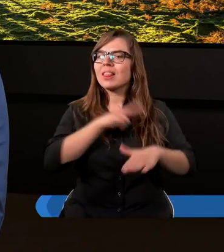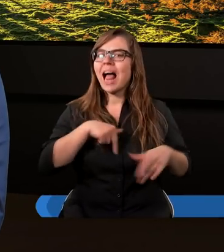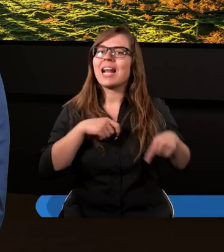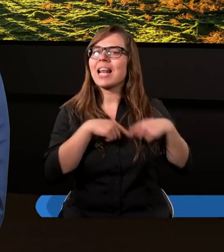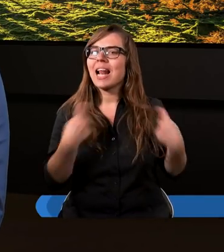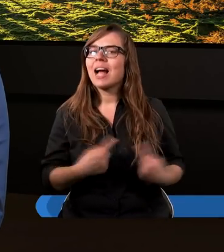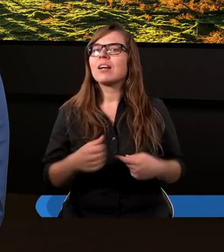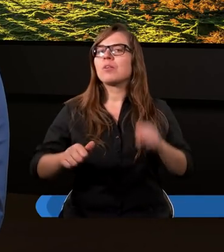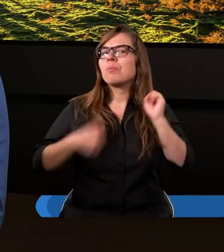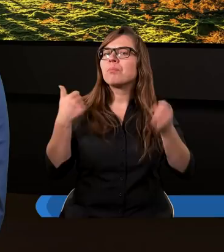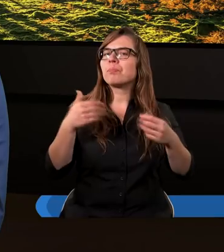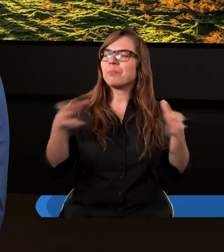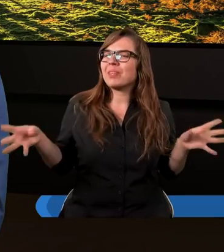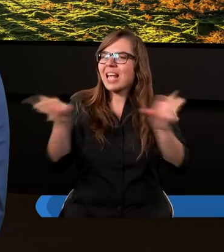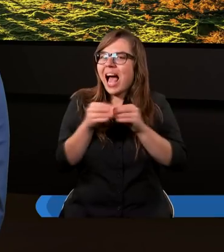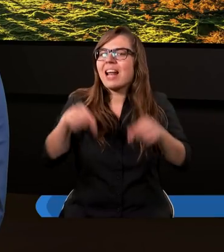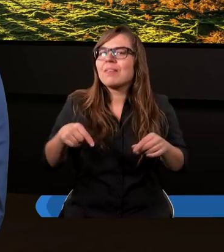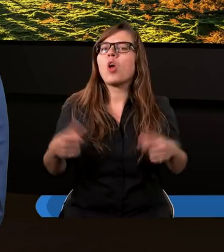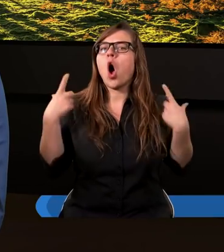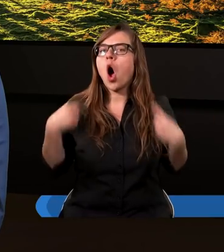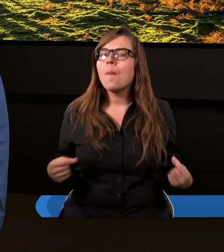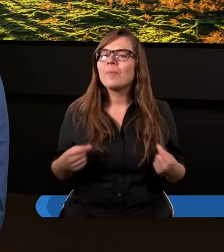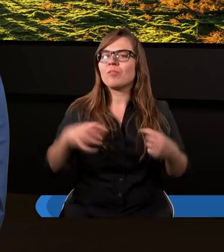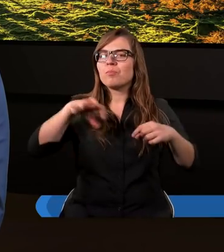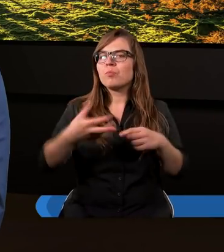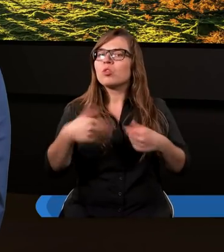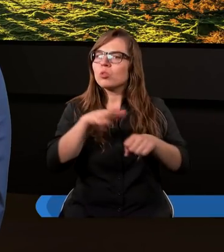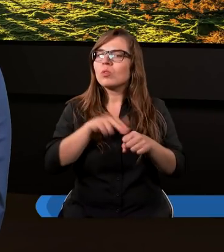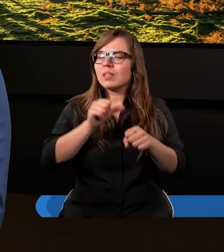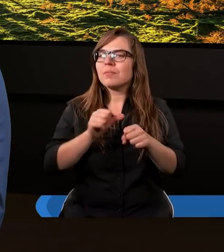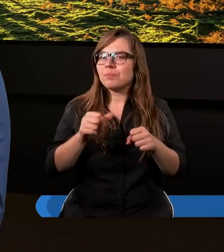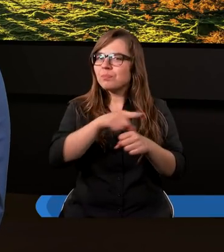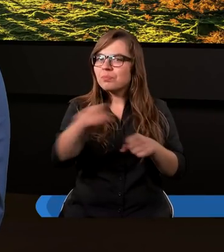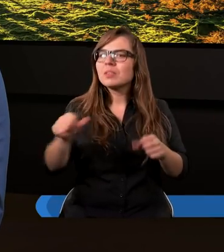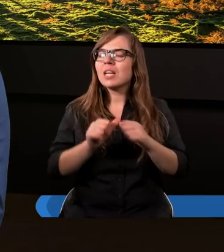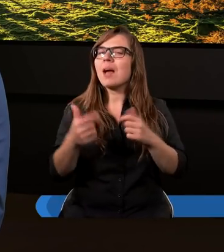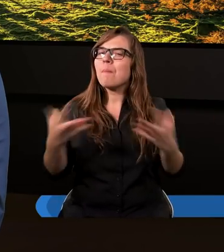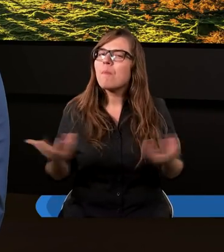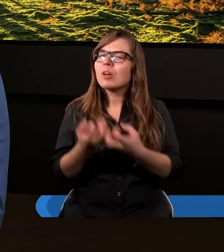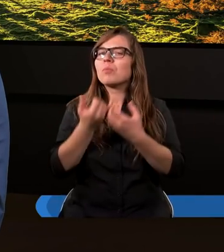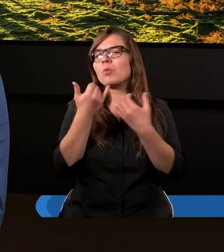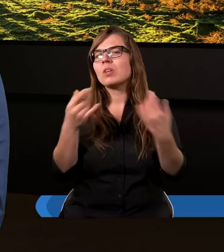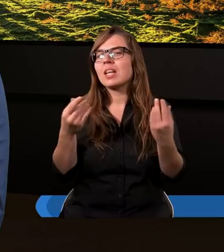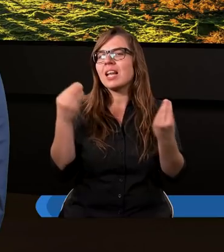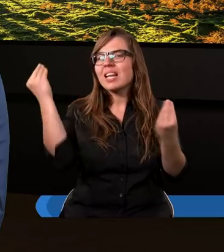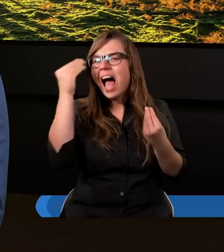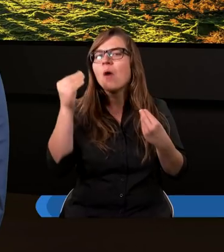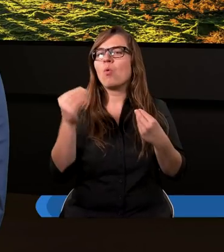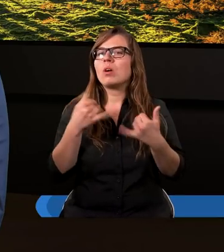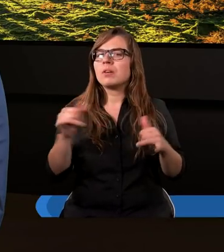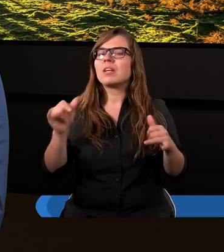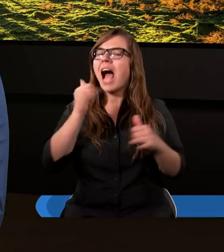serca, abyś był tutaj z nami obecny jako ten gospodarz, który podejmuje nas jako